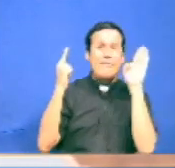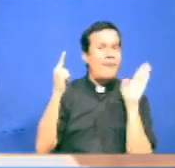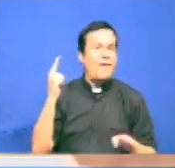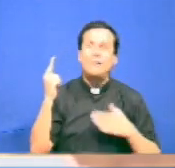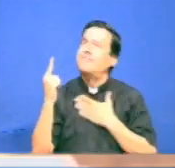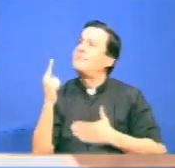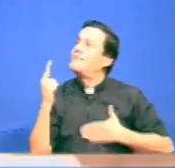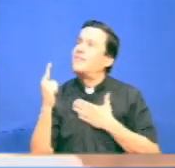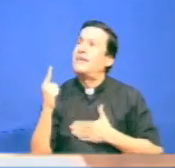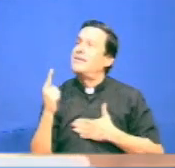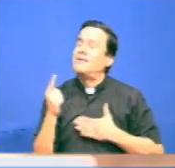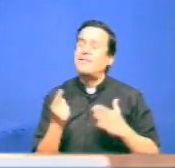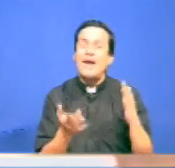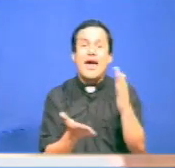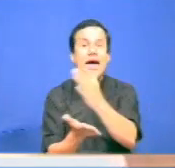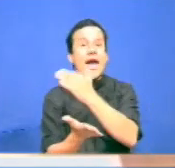Amen.